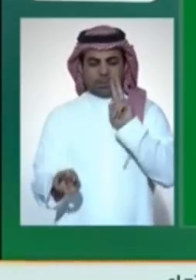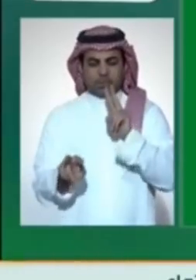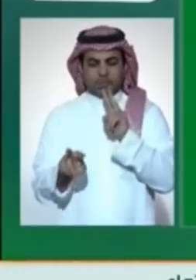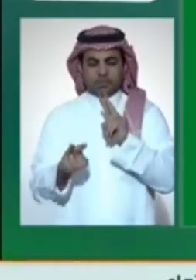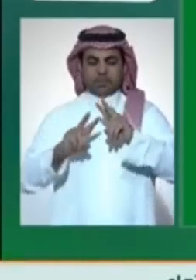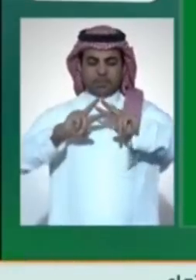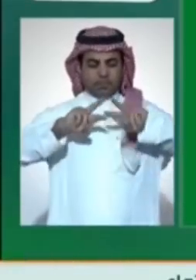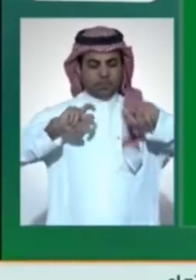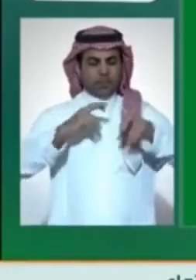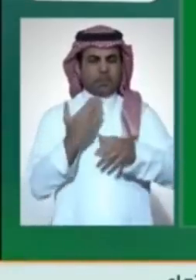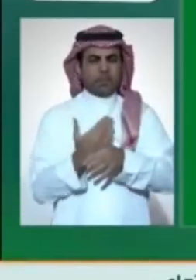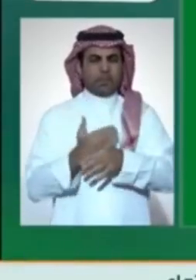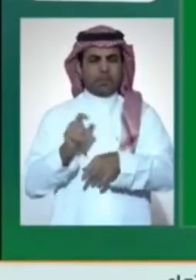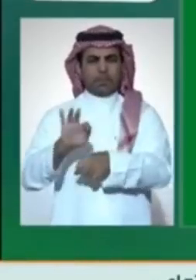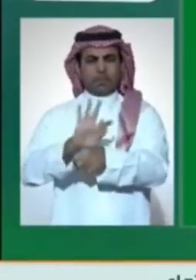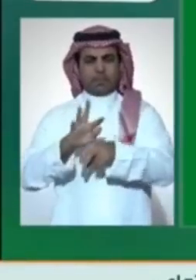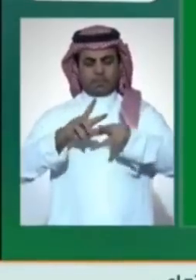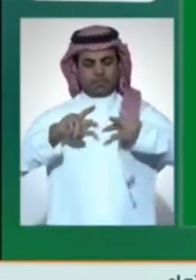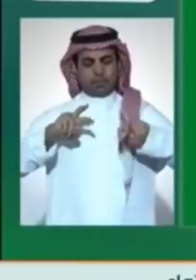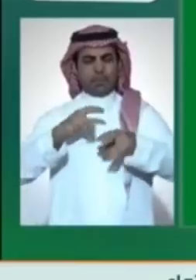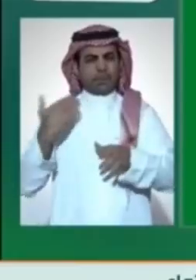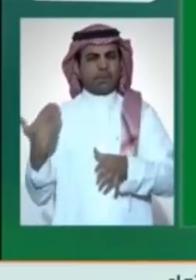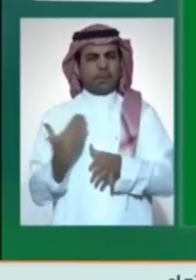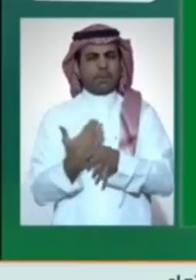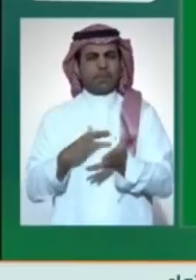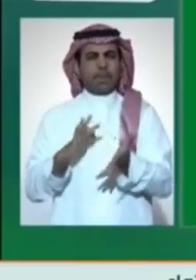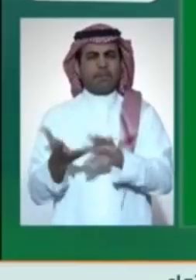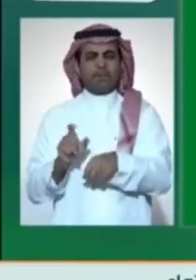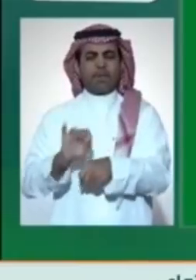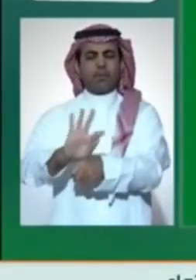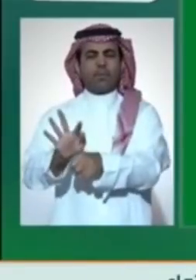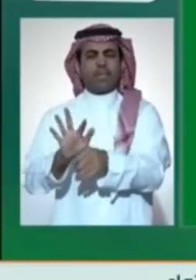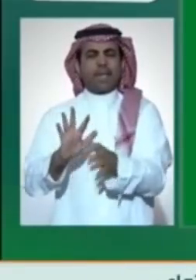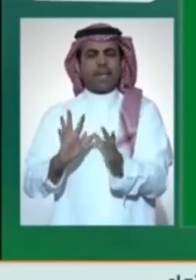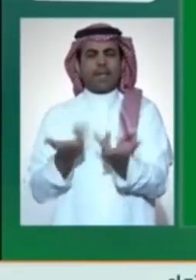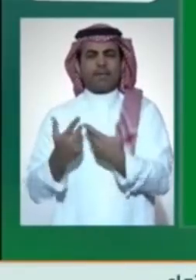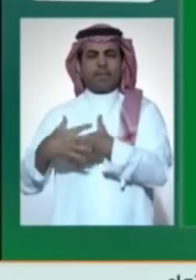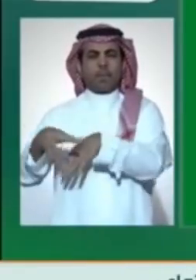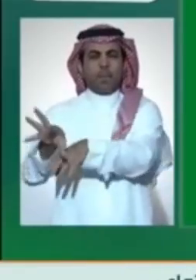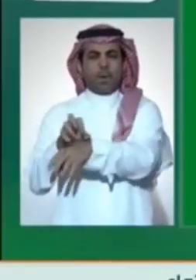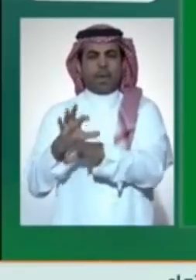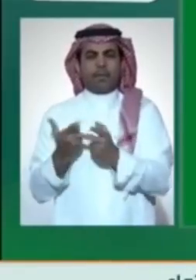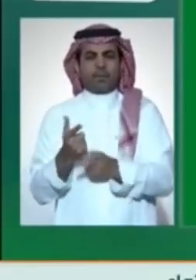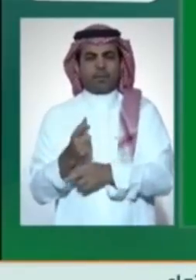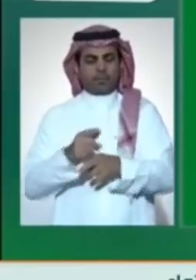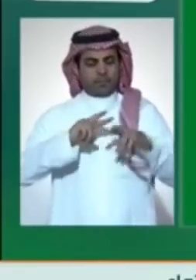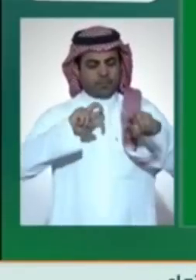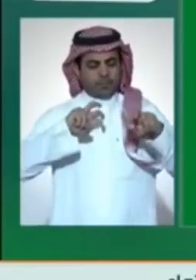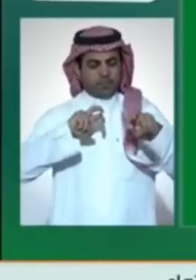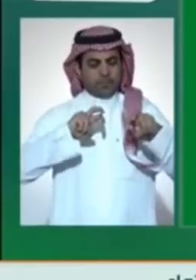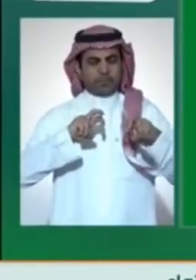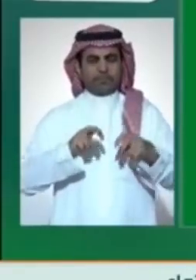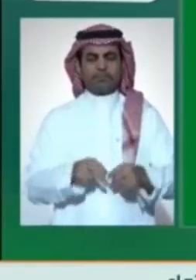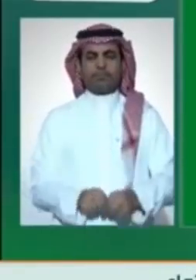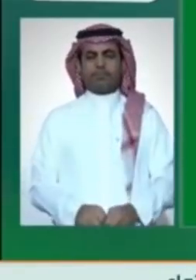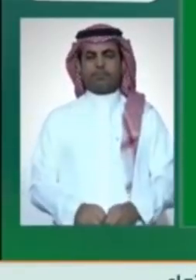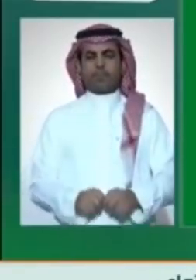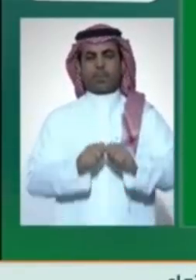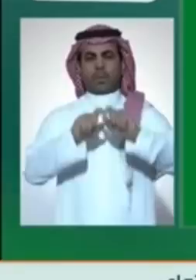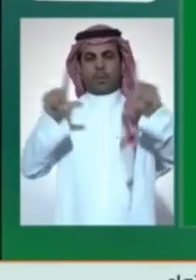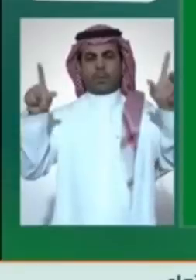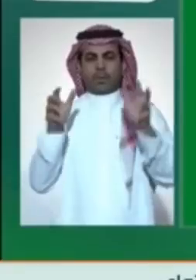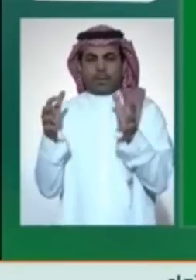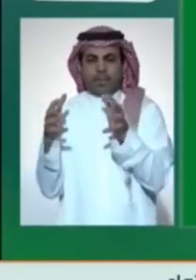إلى مصادر وطريقة انتقال العدوى فيها تبين أنها مرتبطة بوجود